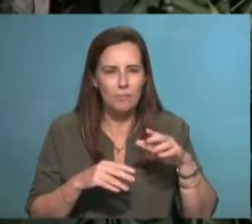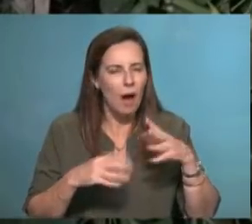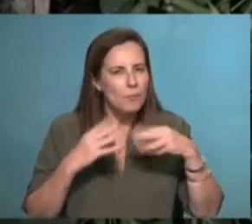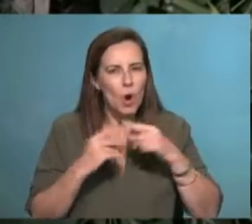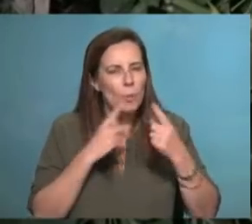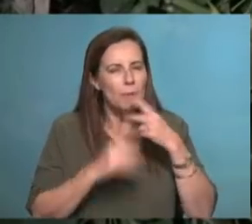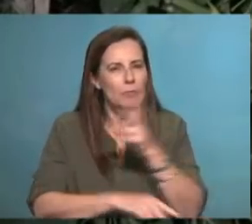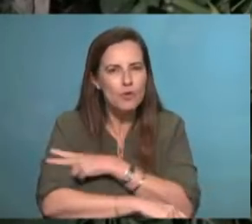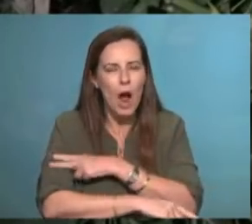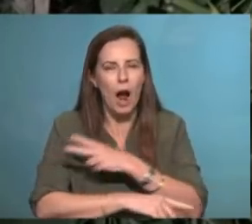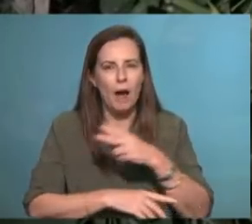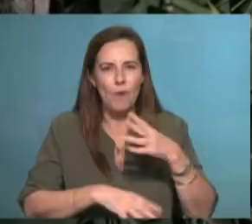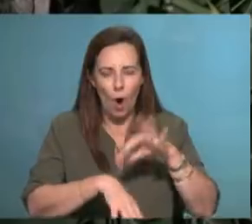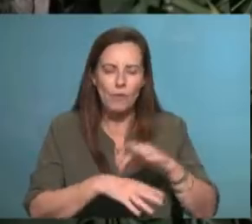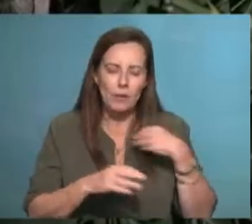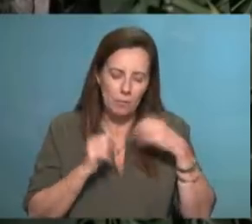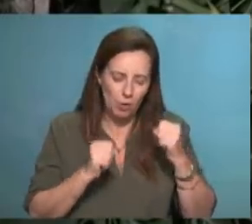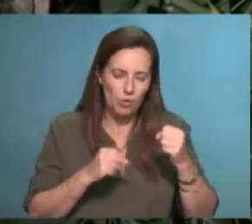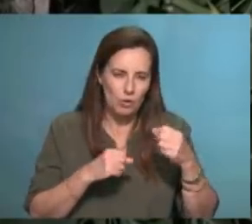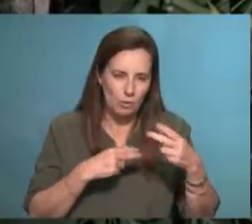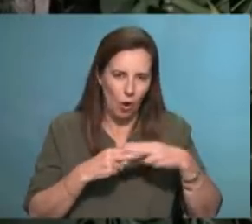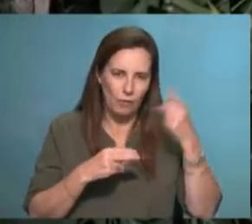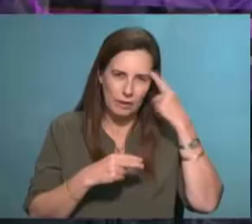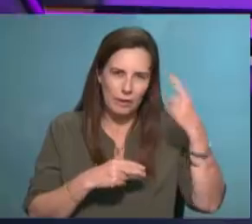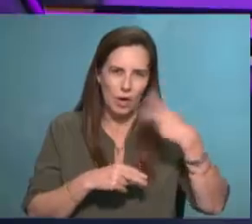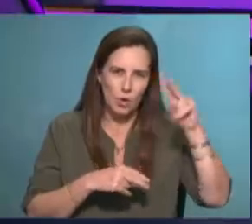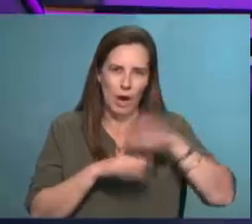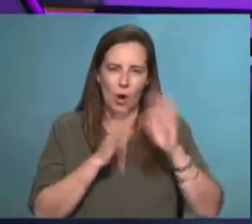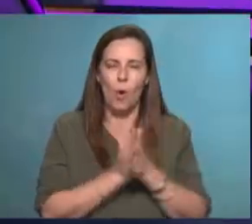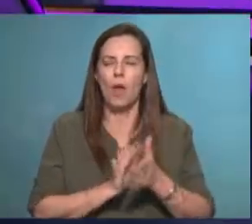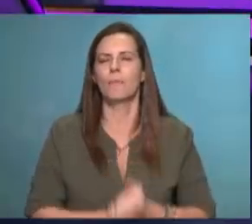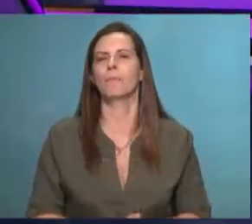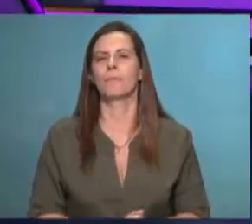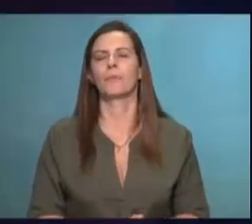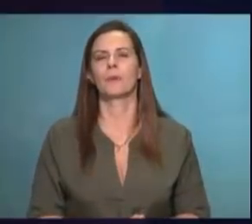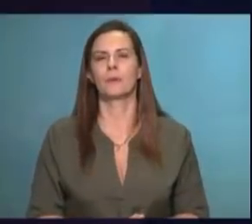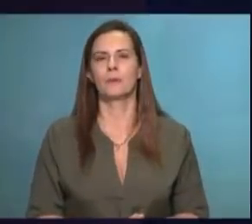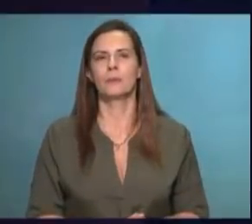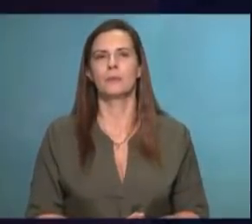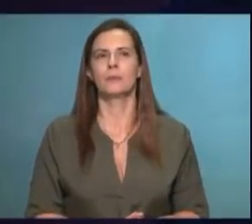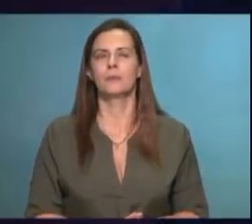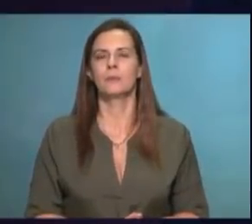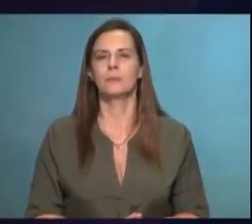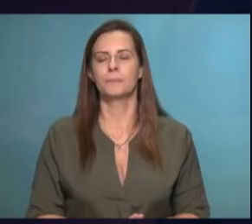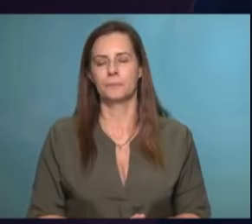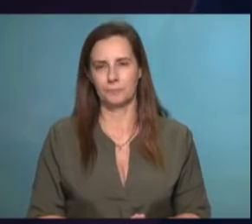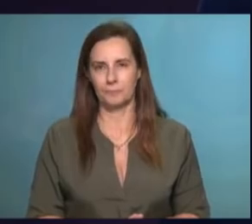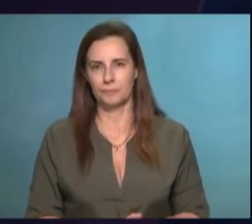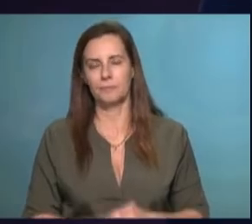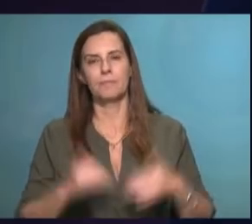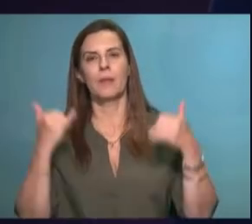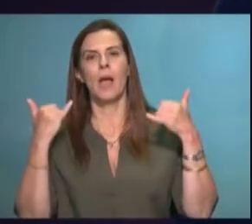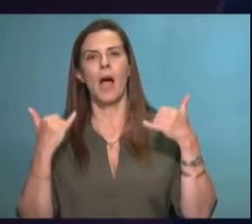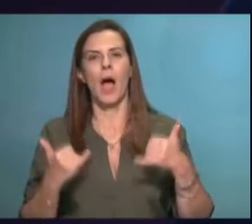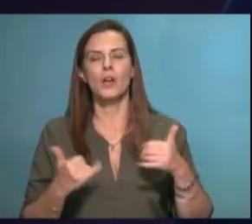המשטרה, ואני מניח שבשעות הקרובות התמונה תתבהר יותר. אוקיי, תודה רבה. חן, עדכן אותנו. עכשיו מבט